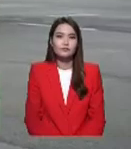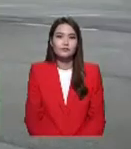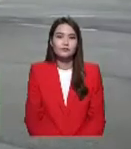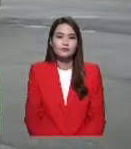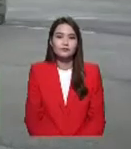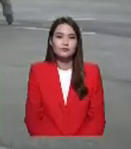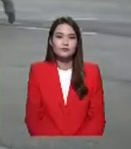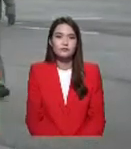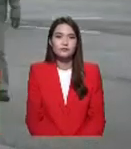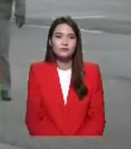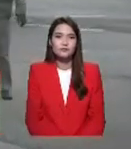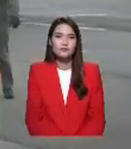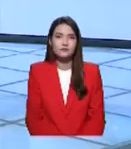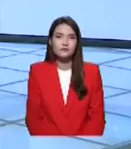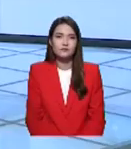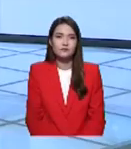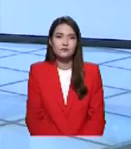Астана Таймс, Ақтөбеден.